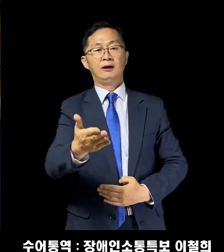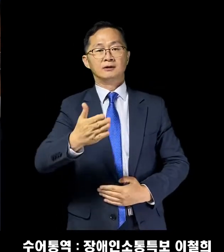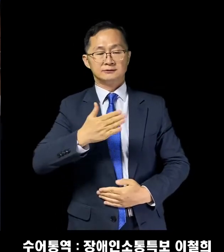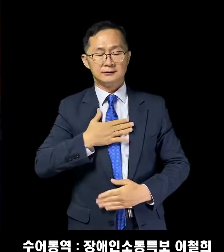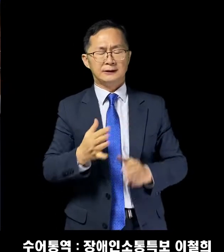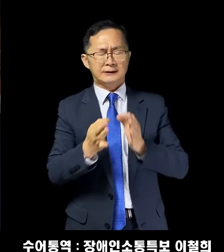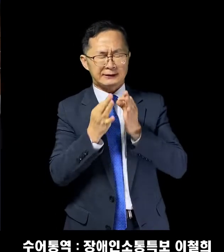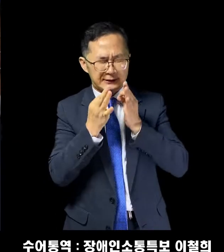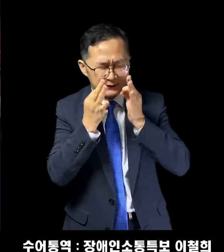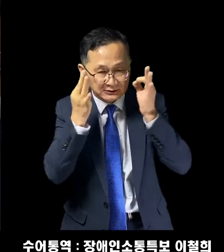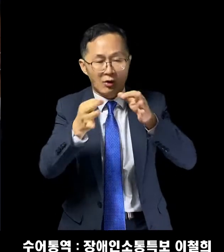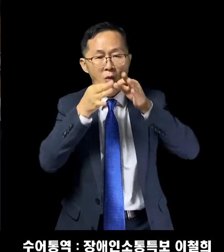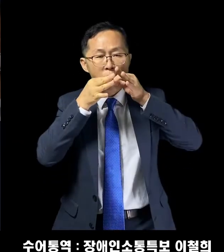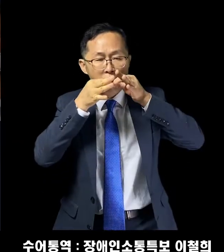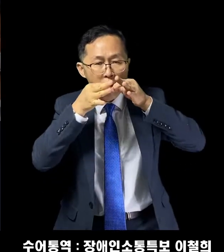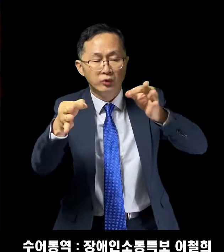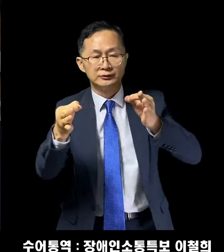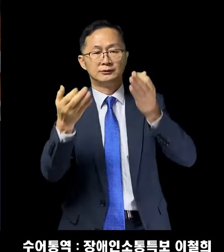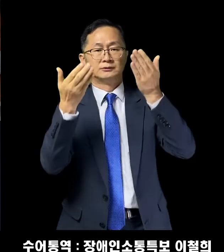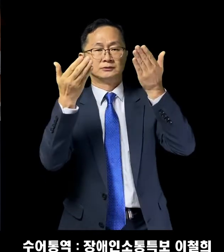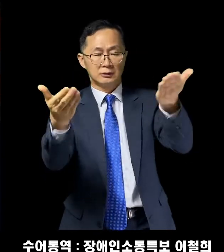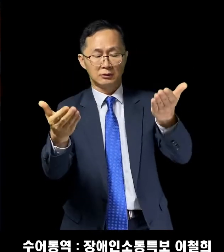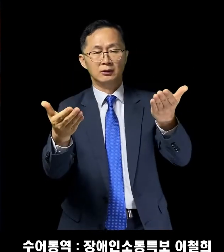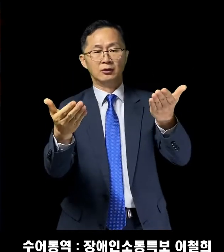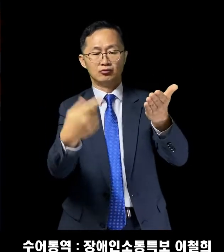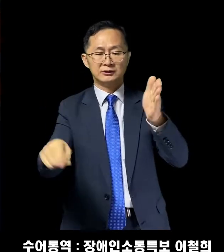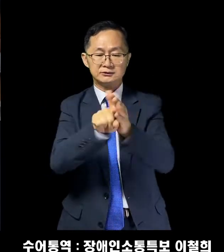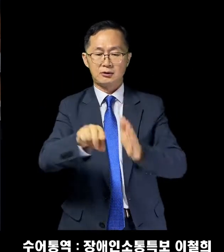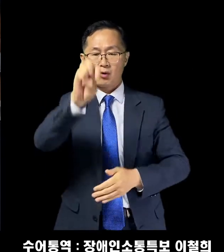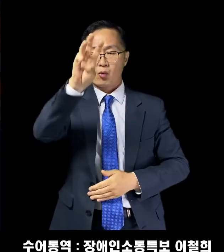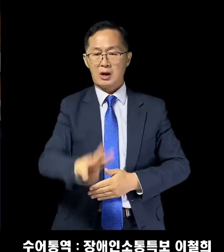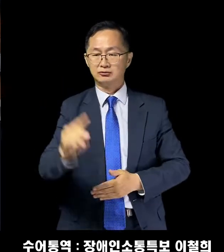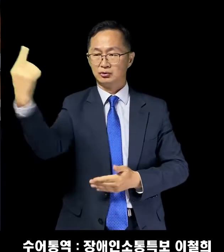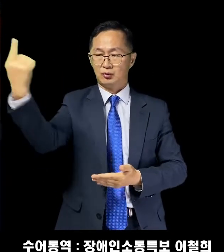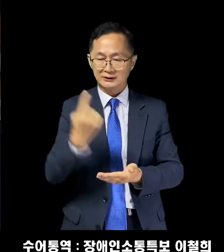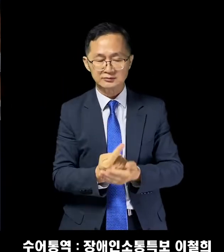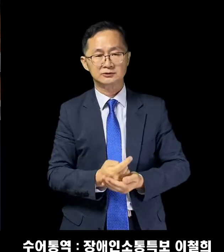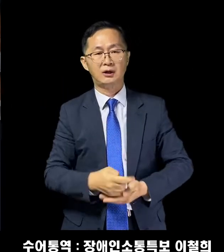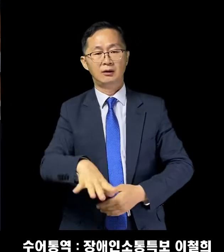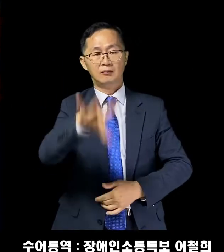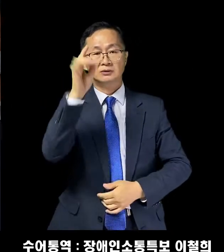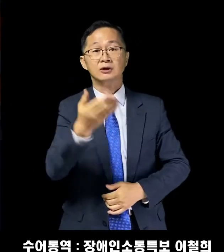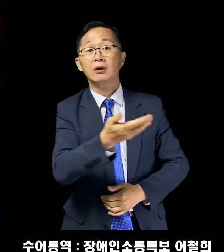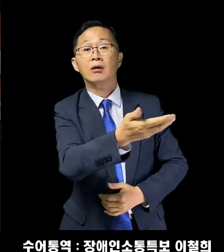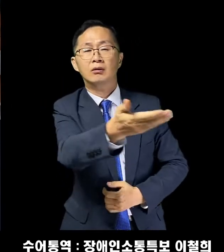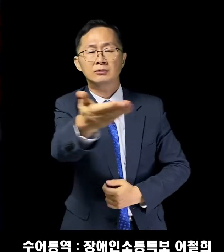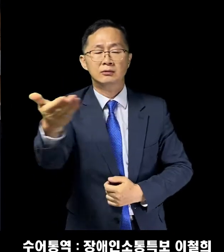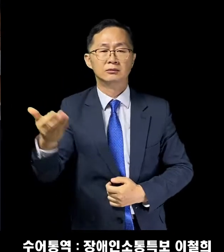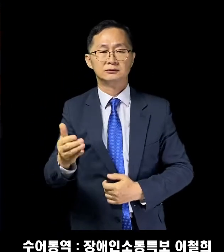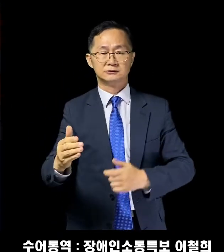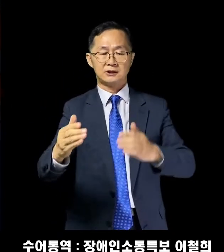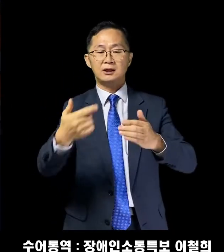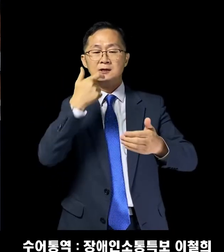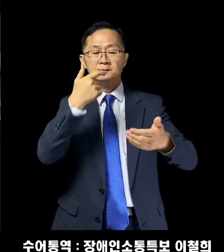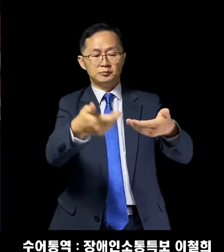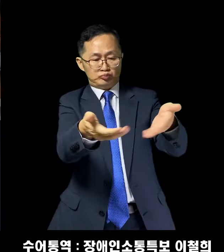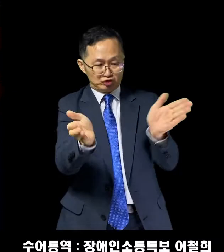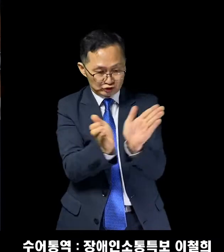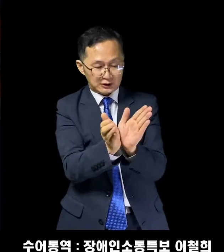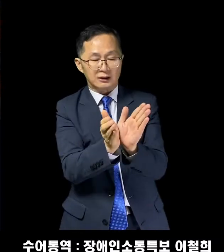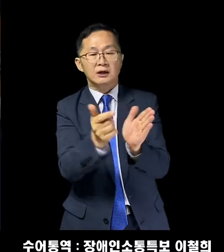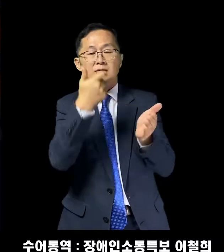드리고자 광주에 왔습니다 먼저 여러분께 민주당과 민주주의의 가치를